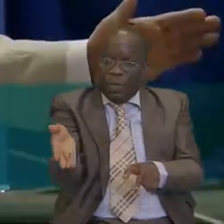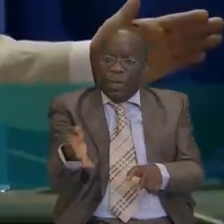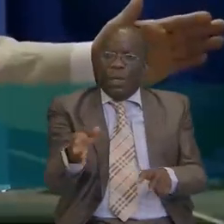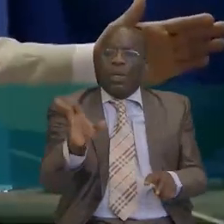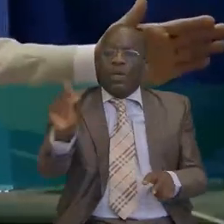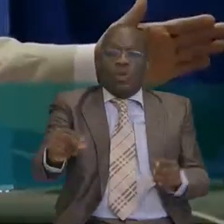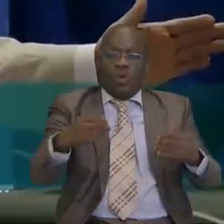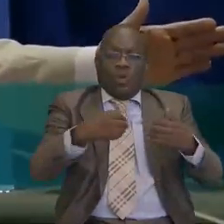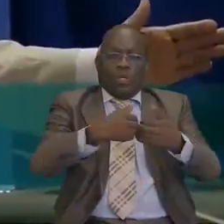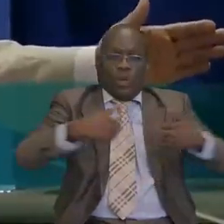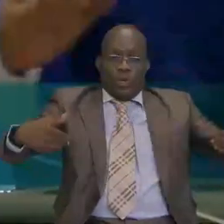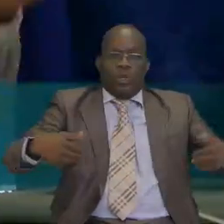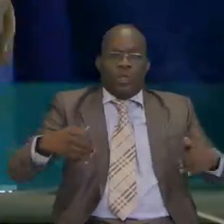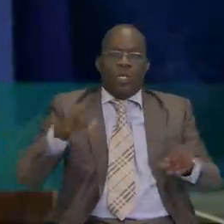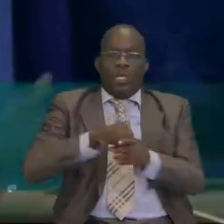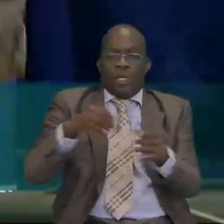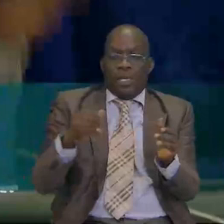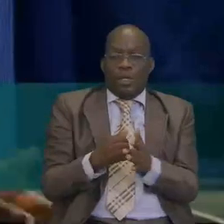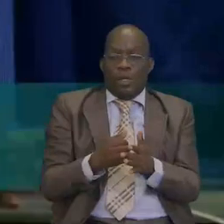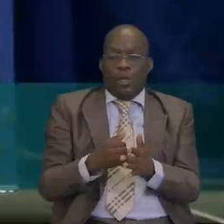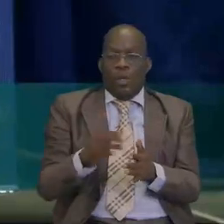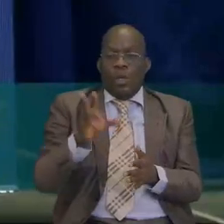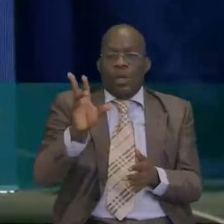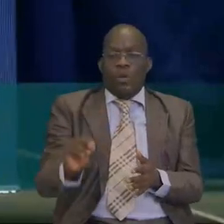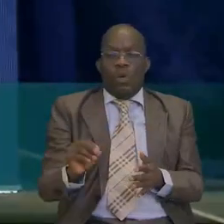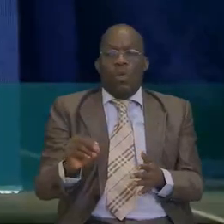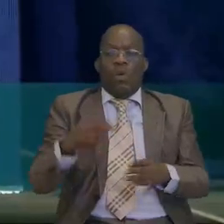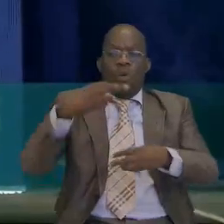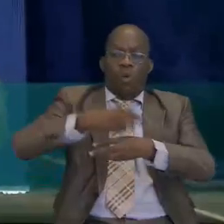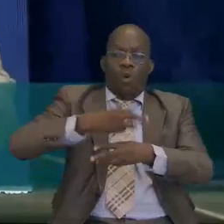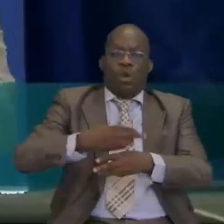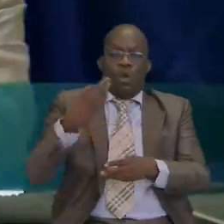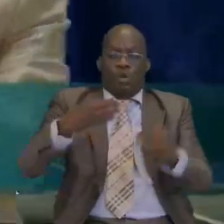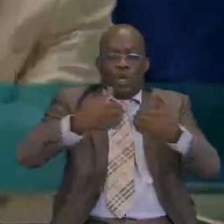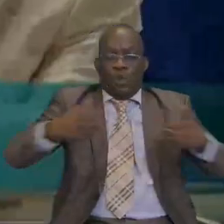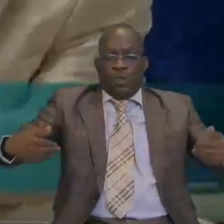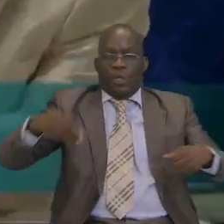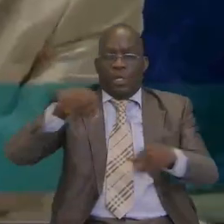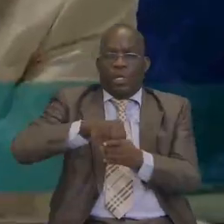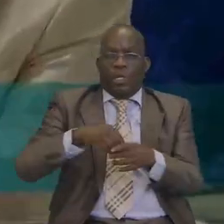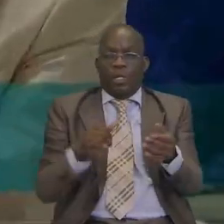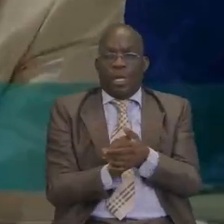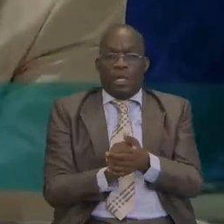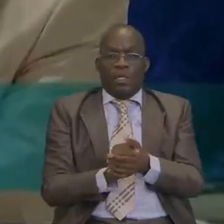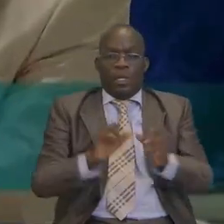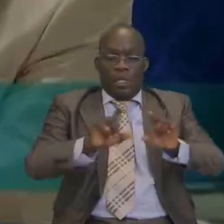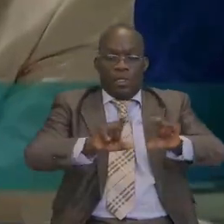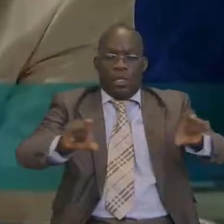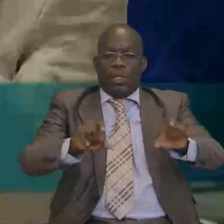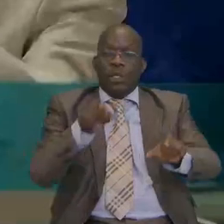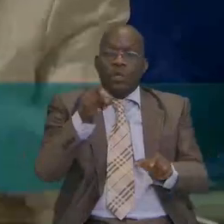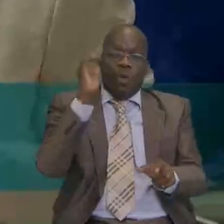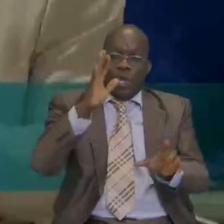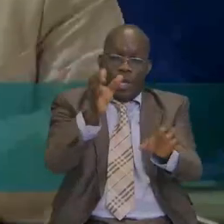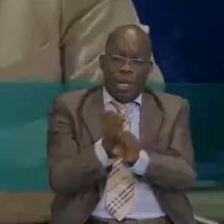il n'y a pas de vide au milieu. Il n'y a pas une barrière au milieu. Vous recevez une